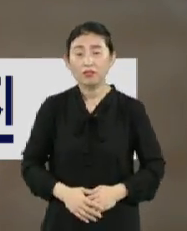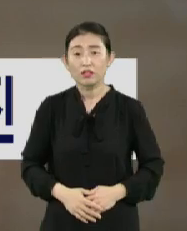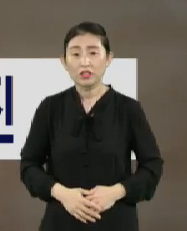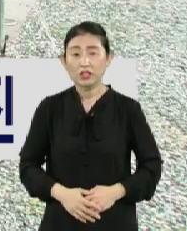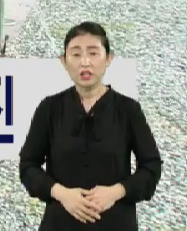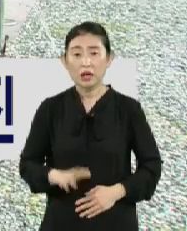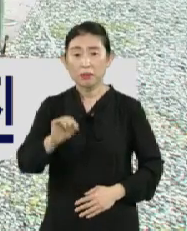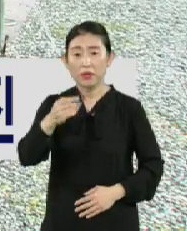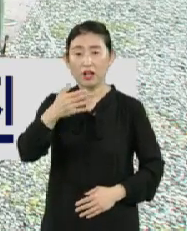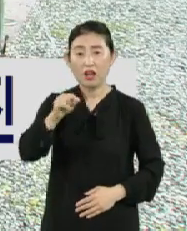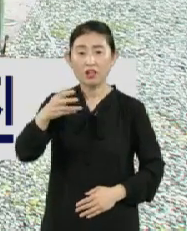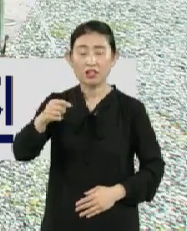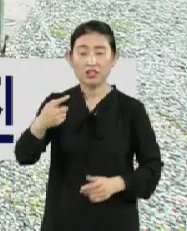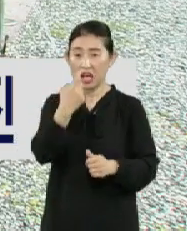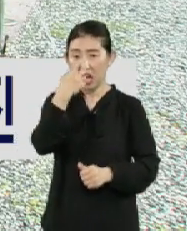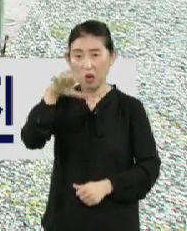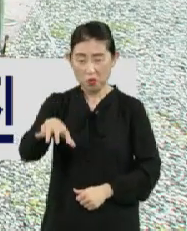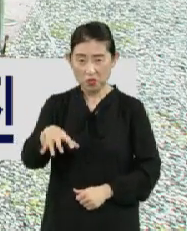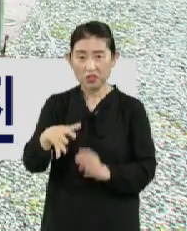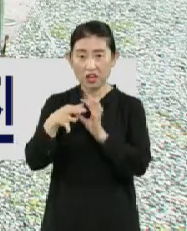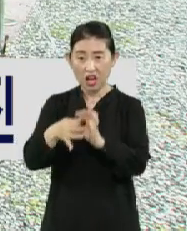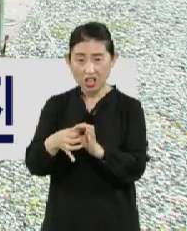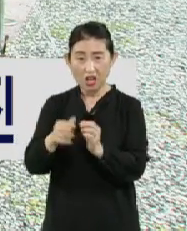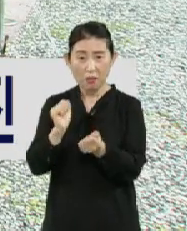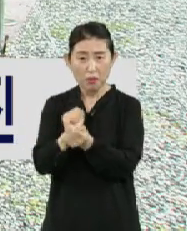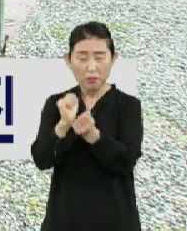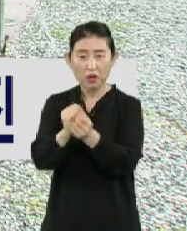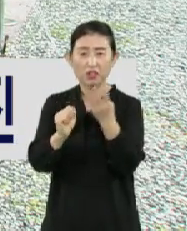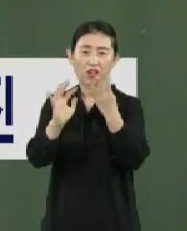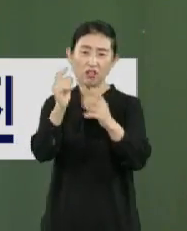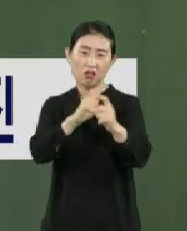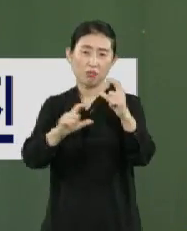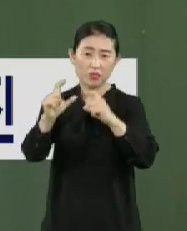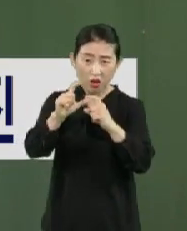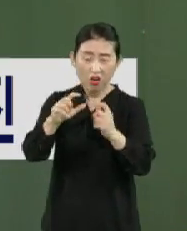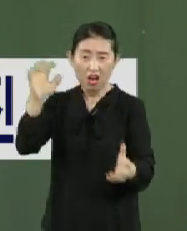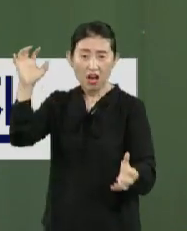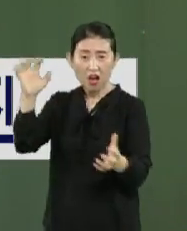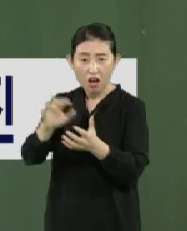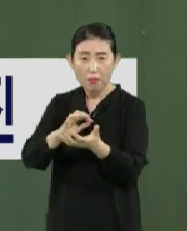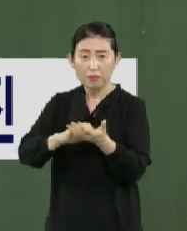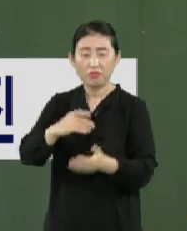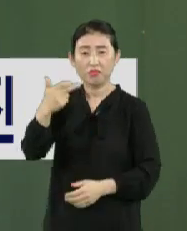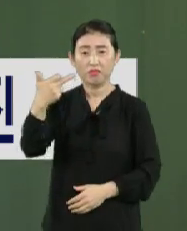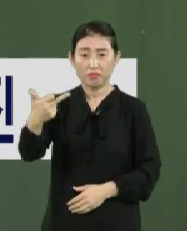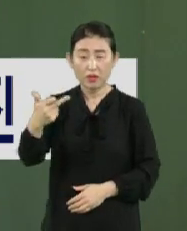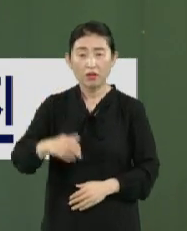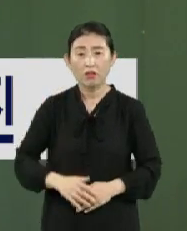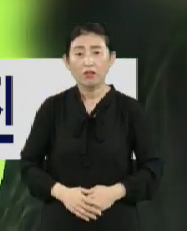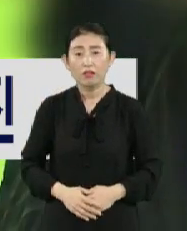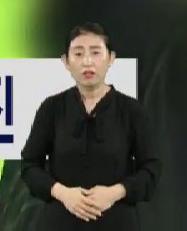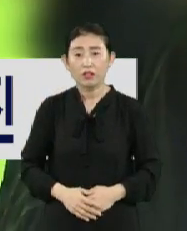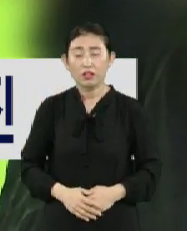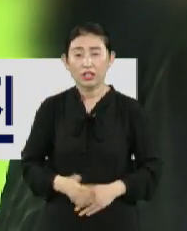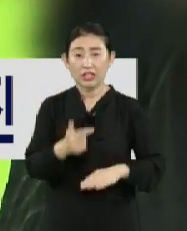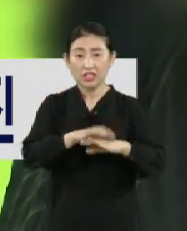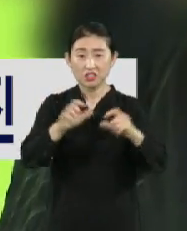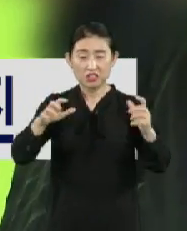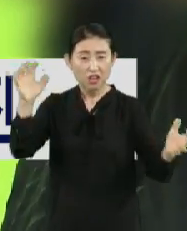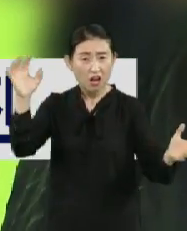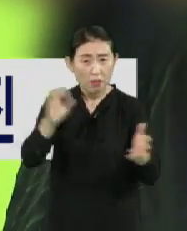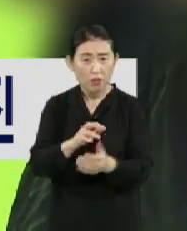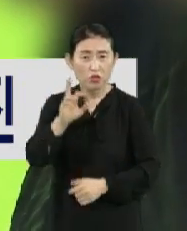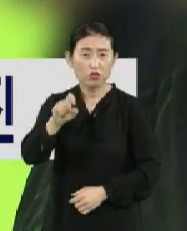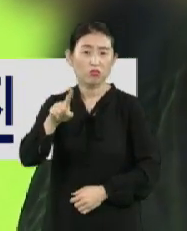필라테스 학원 강사를 매개로 한 확진 제가 4명 추가되며 관련 확진 자가 17명으로 드러나 대전에서 만